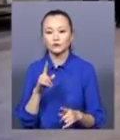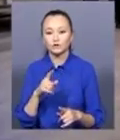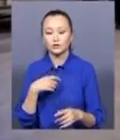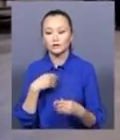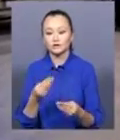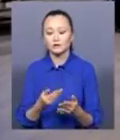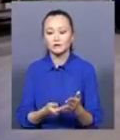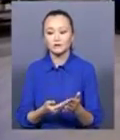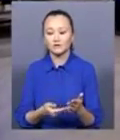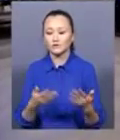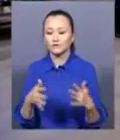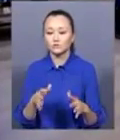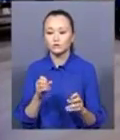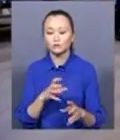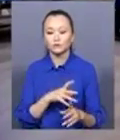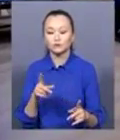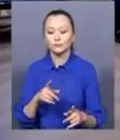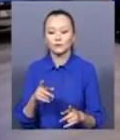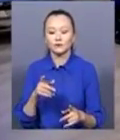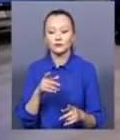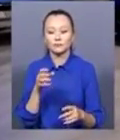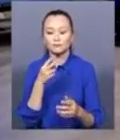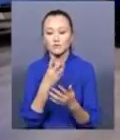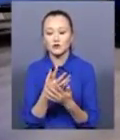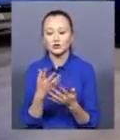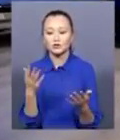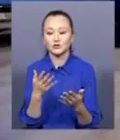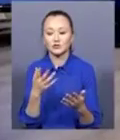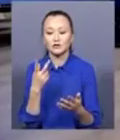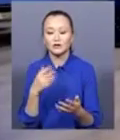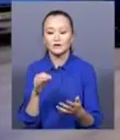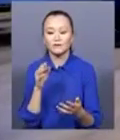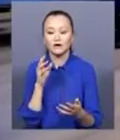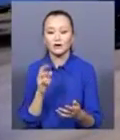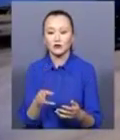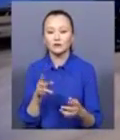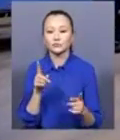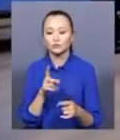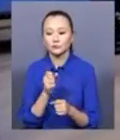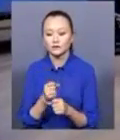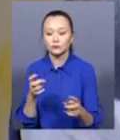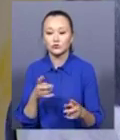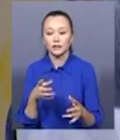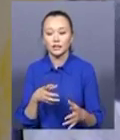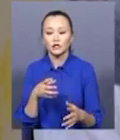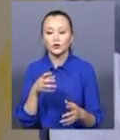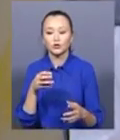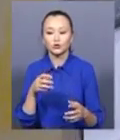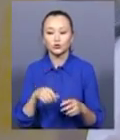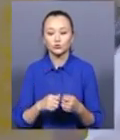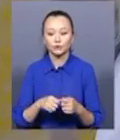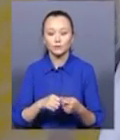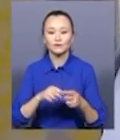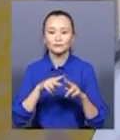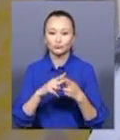дал совет, и все. Ну и, может быть, чтобы не быть голословными, покажете какие-то лайфхаки, что нужно делать, какие инструменты вообще должны быть